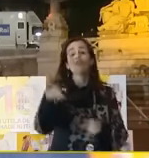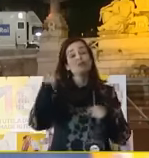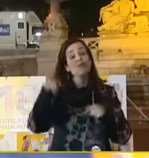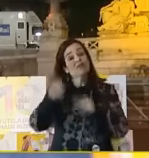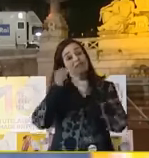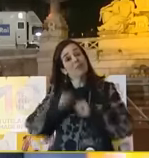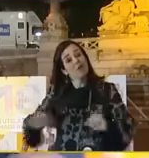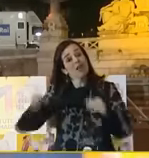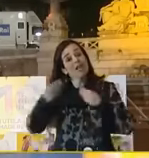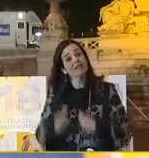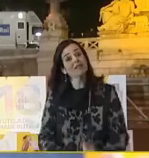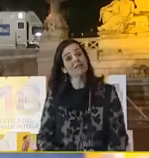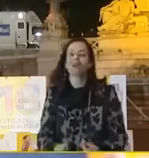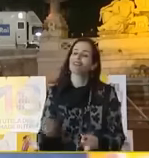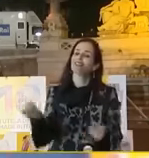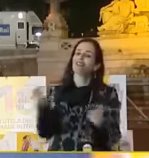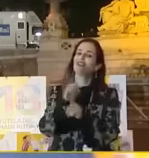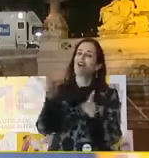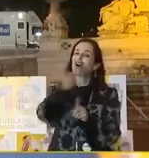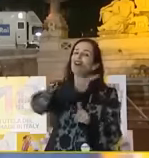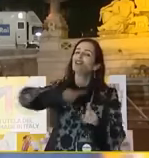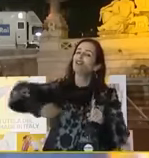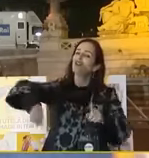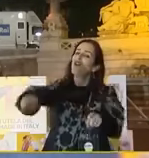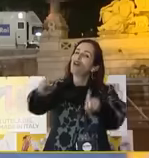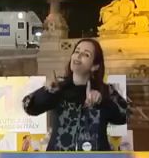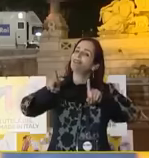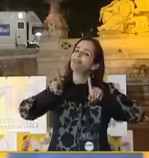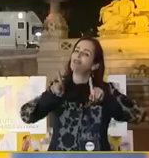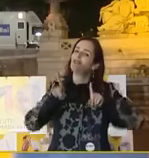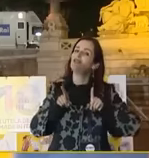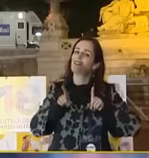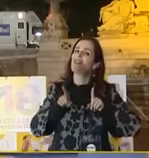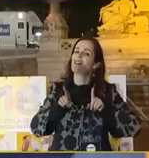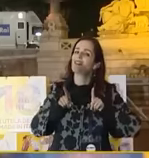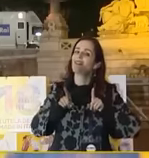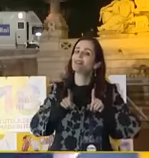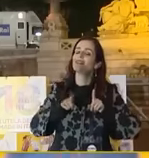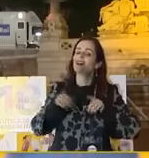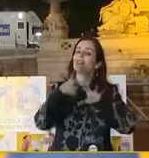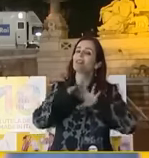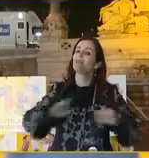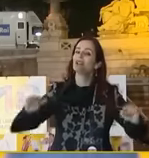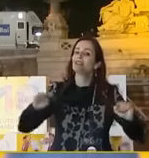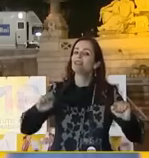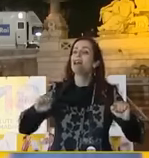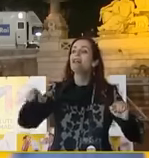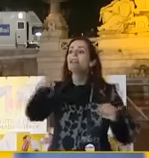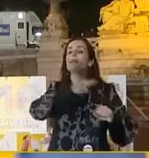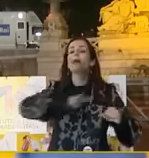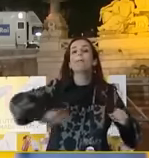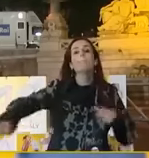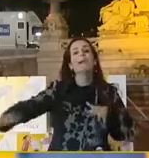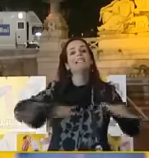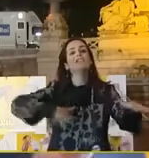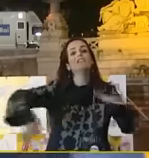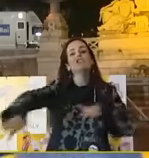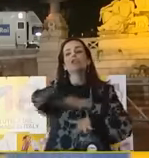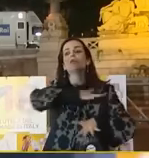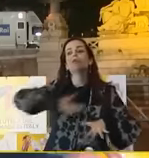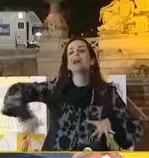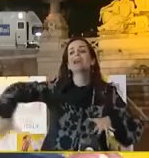La democrazia l'abbiamo difesa noi in questo paese. Guardate, sempre manifestazioni in piazza senza mai un incidente, tranquille,